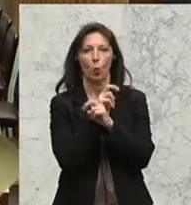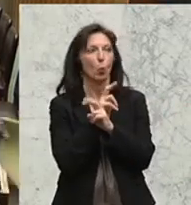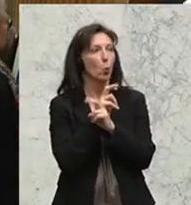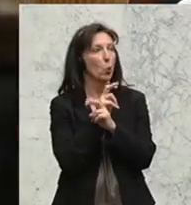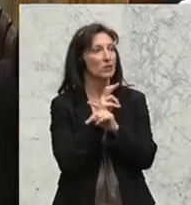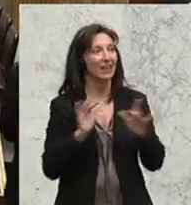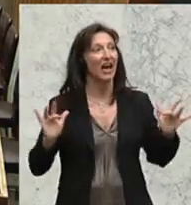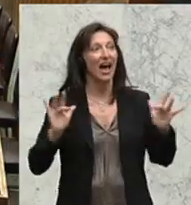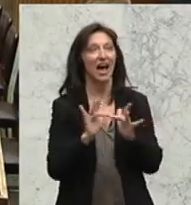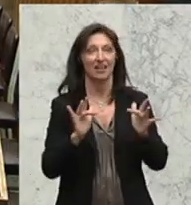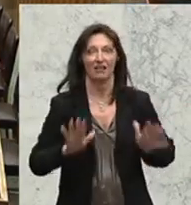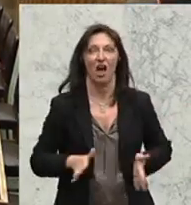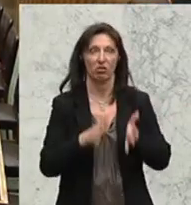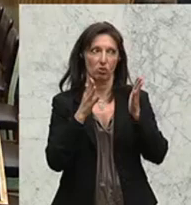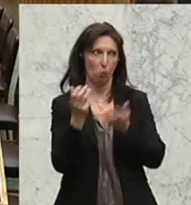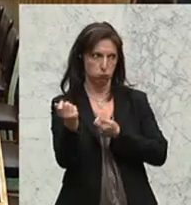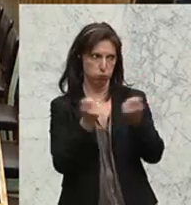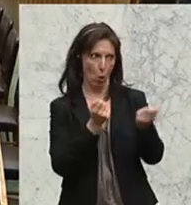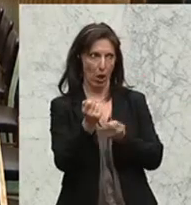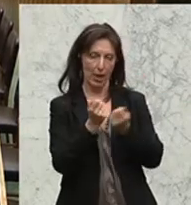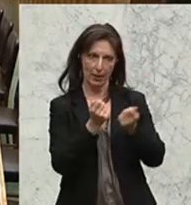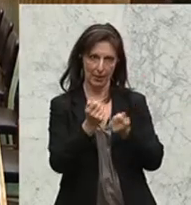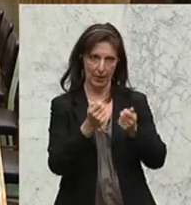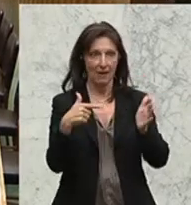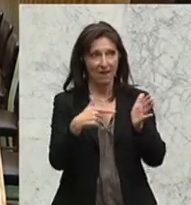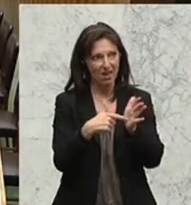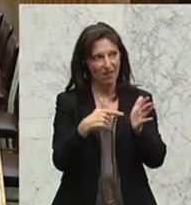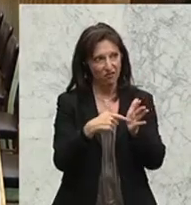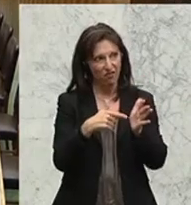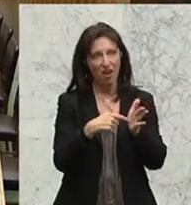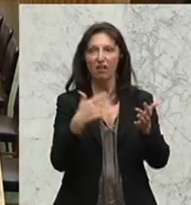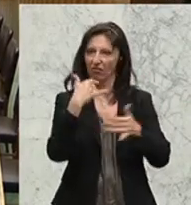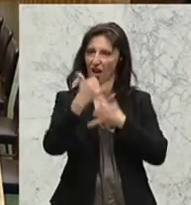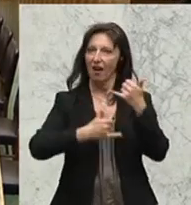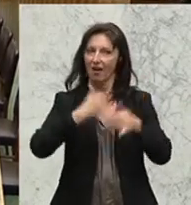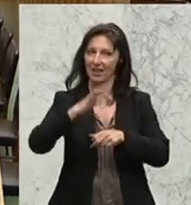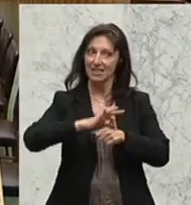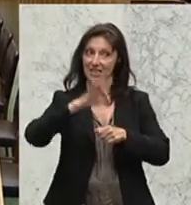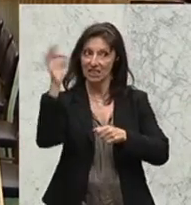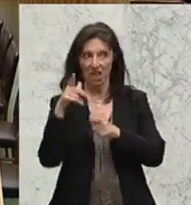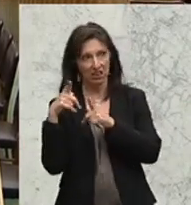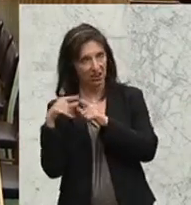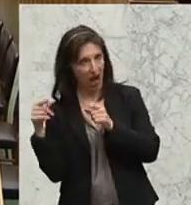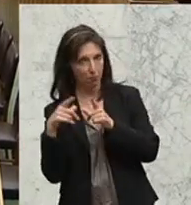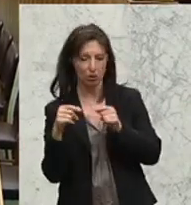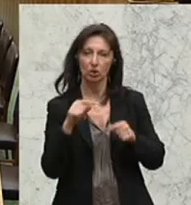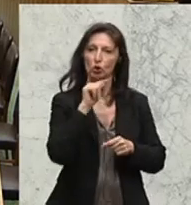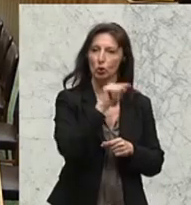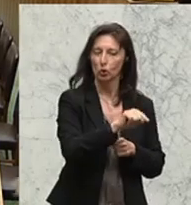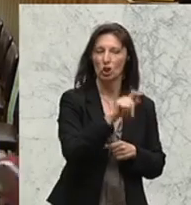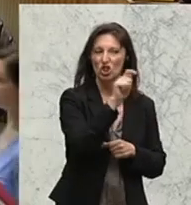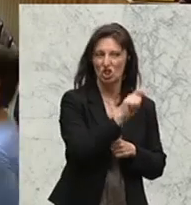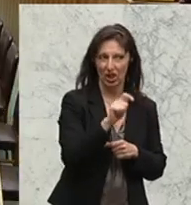heutigen Plenartag des Nationalrats und kommen nun zum ersten Punkt der Tagesordnung. Dies ist ein Antrag der Koalitionsfraktionen betreffend